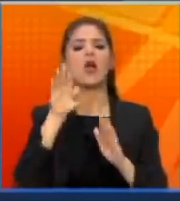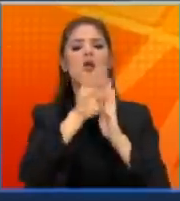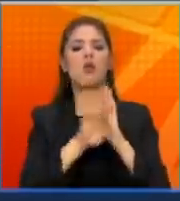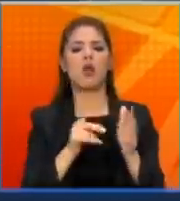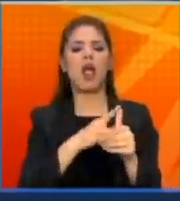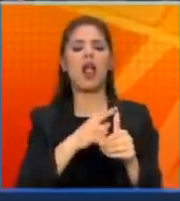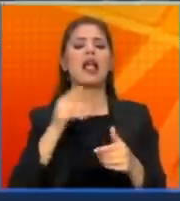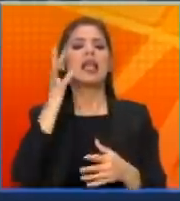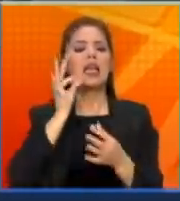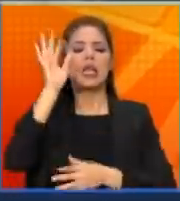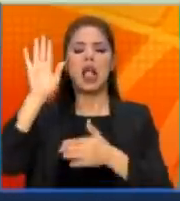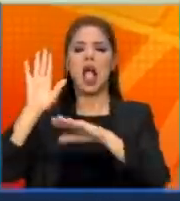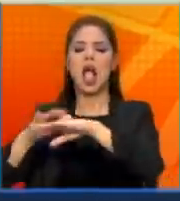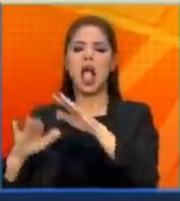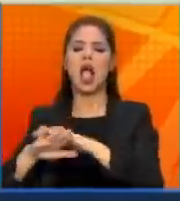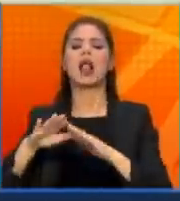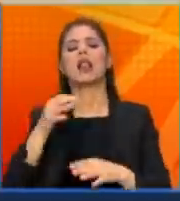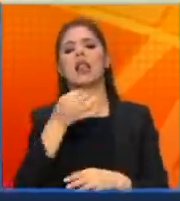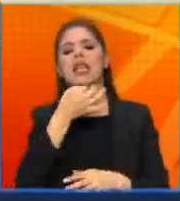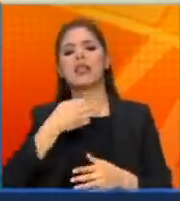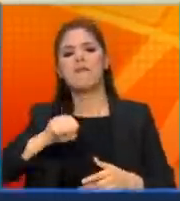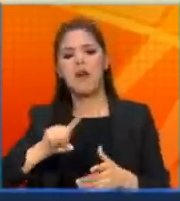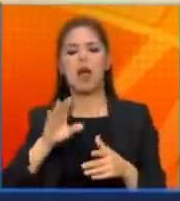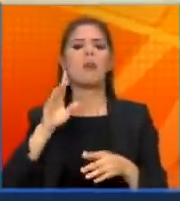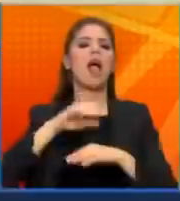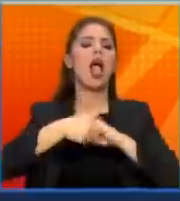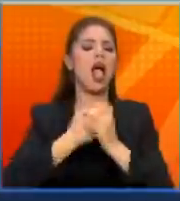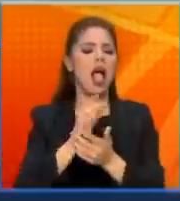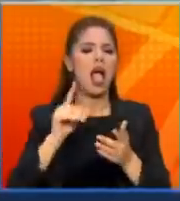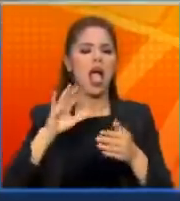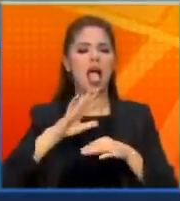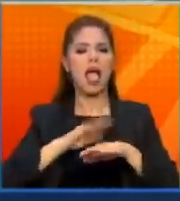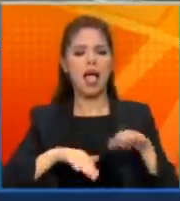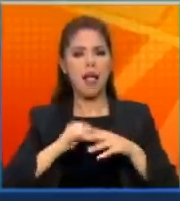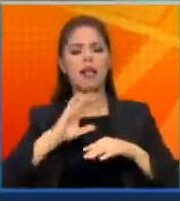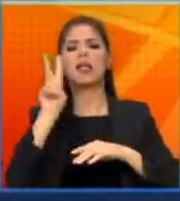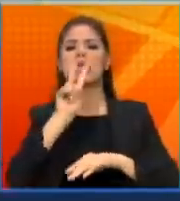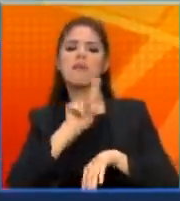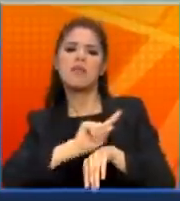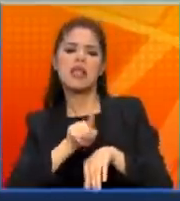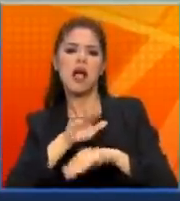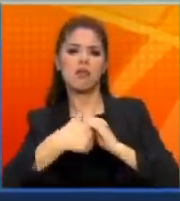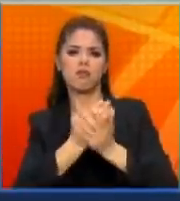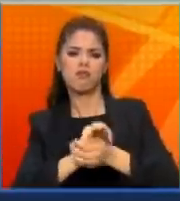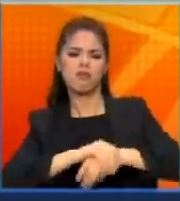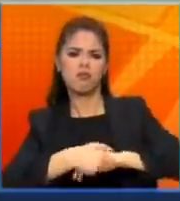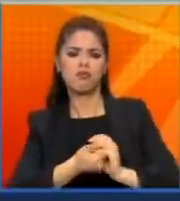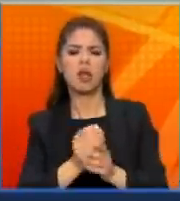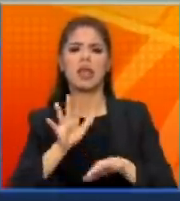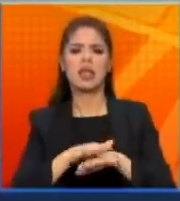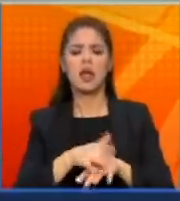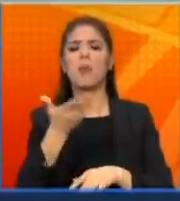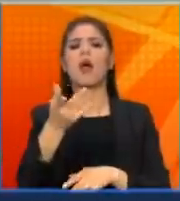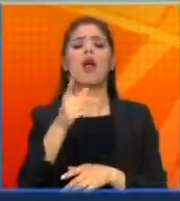temas kurmaktan kaçının. Ellerinizi sık sık sabunla en az 20 saniye boyunca ovarak yıkayın. Havlu ve